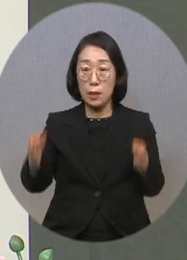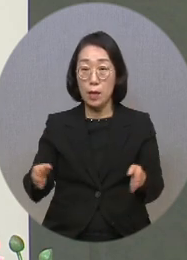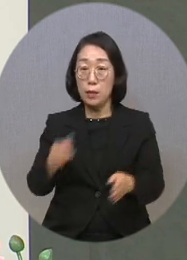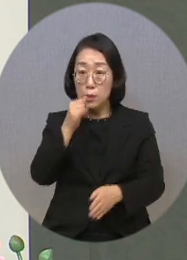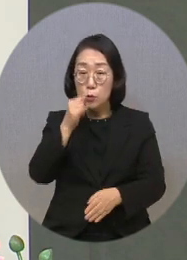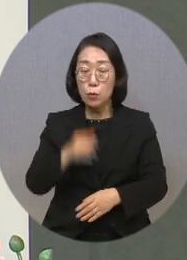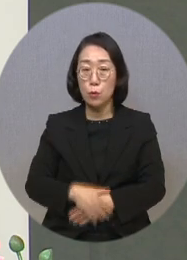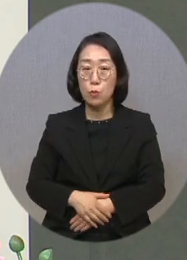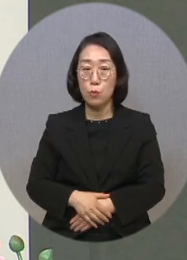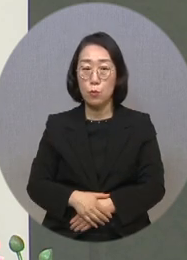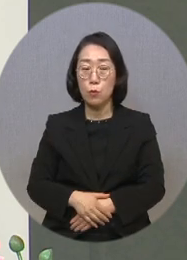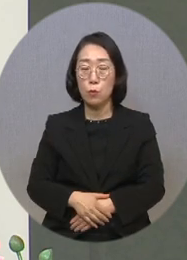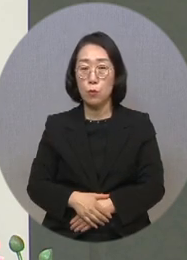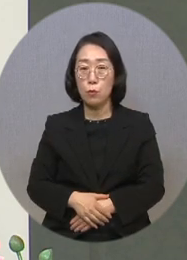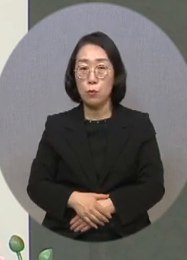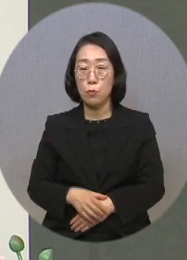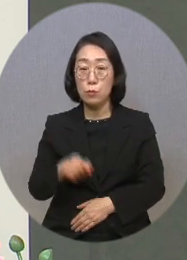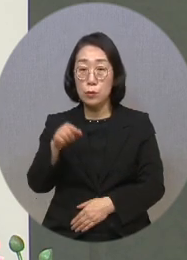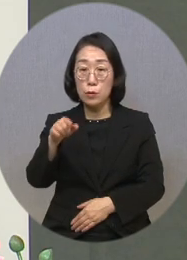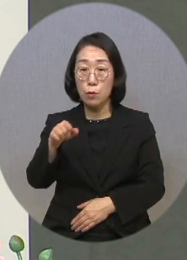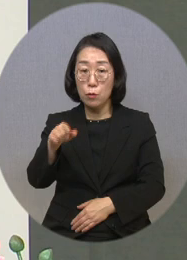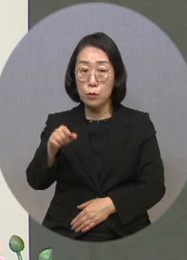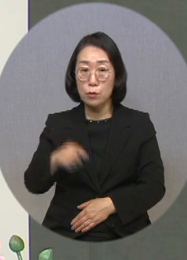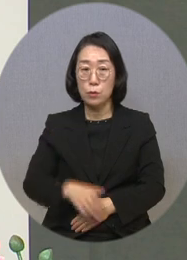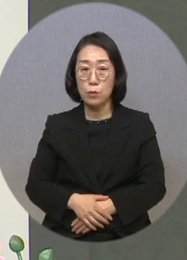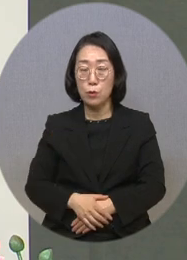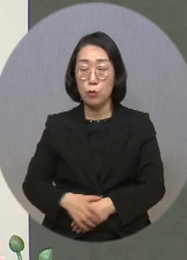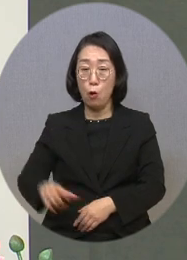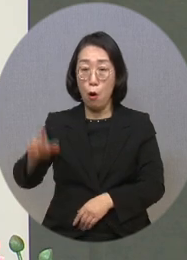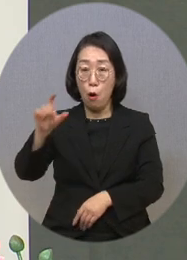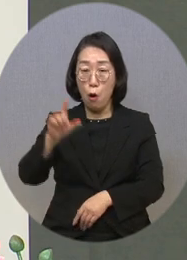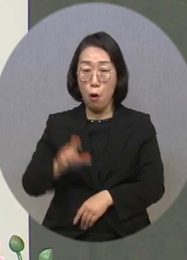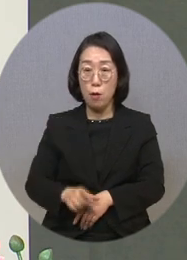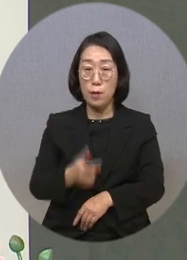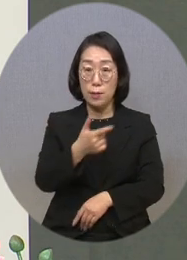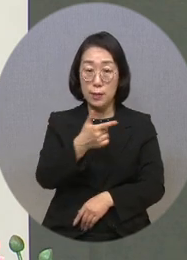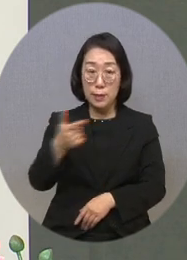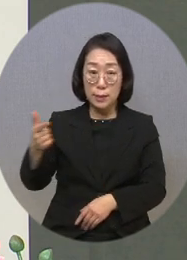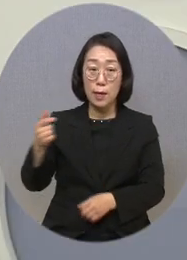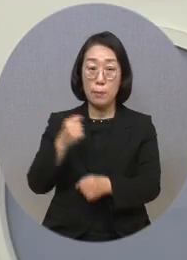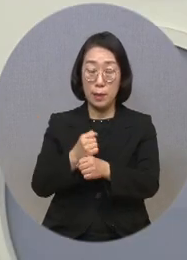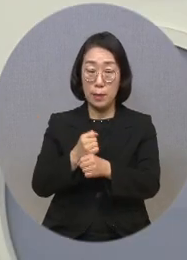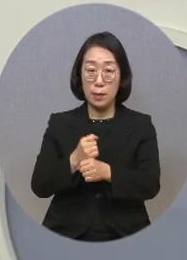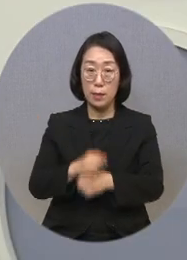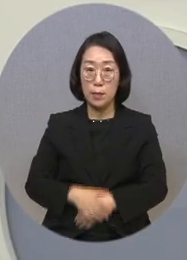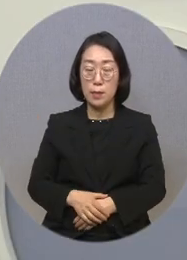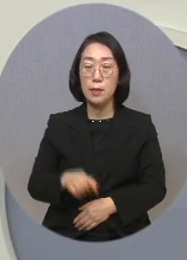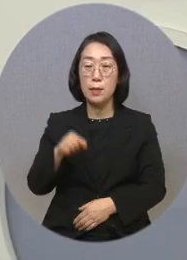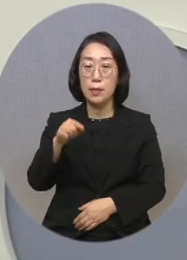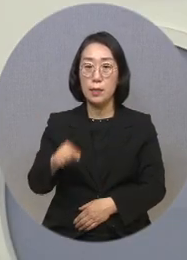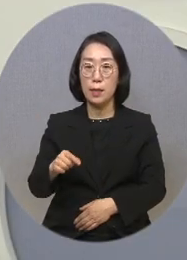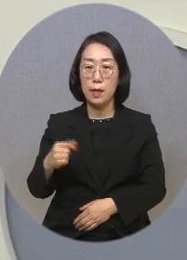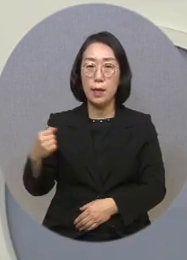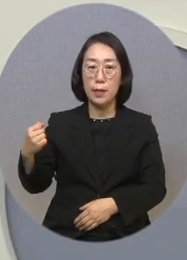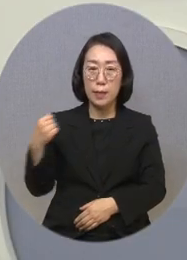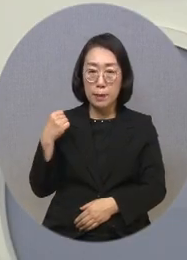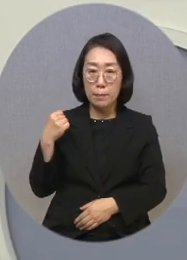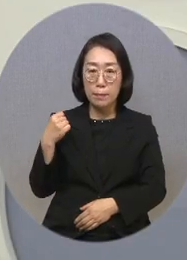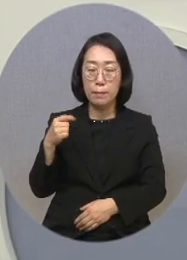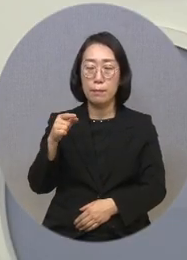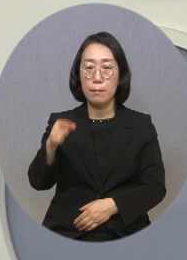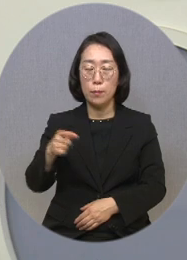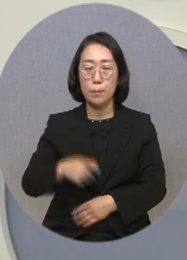네 있는데 그것을 좀 더 대형화하자 이런 얘기입니다. 근데 이제 기운이라는 것은